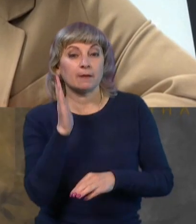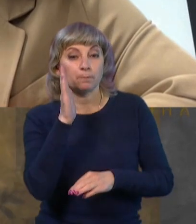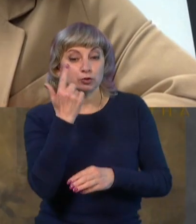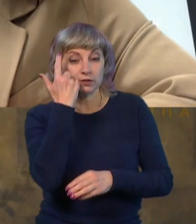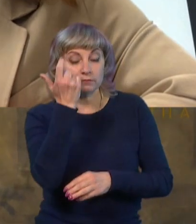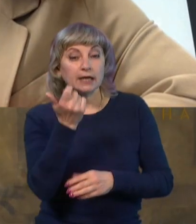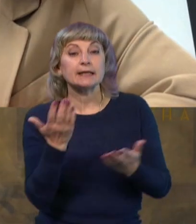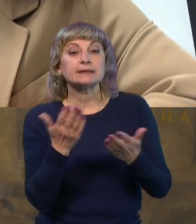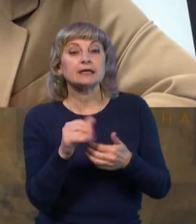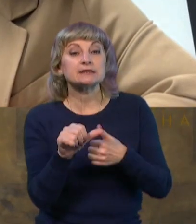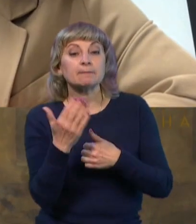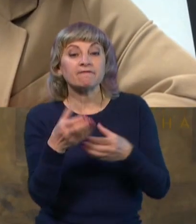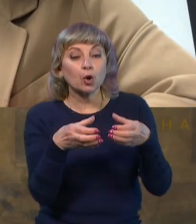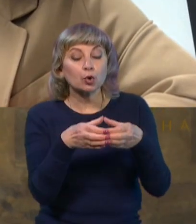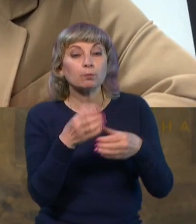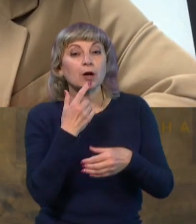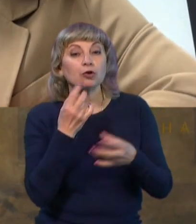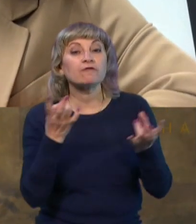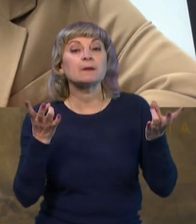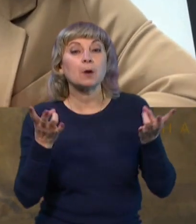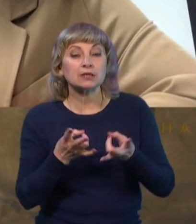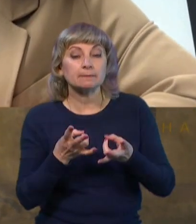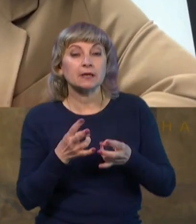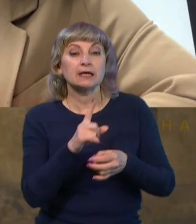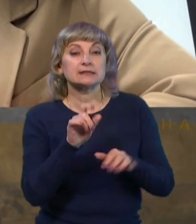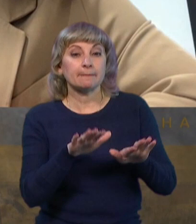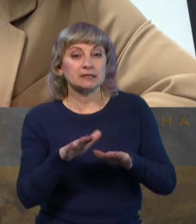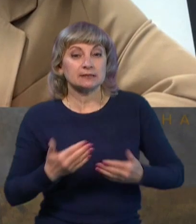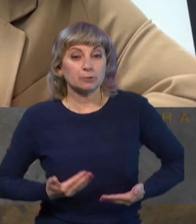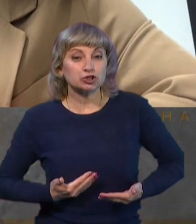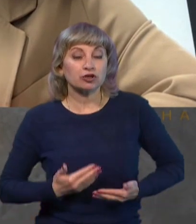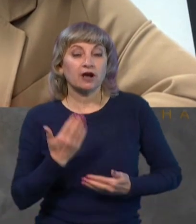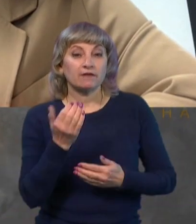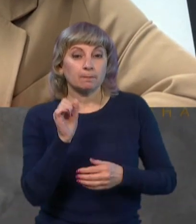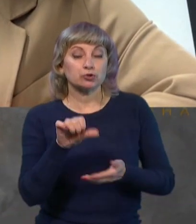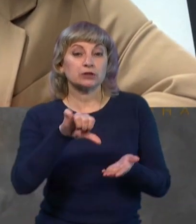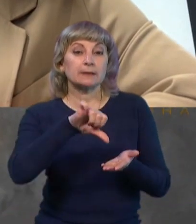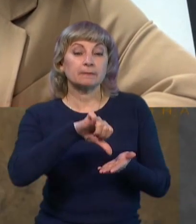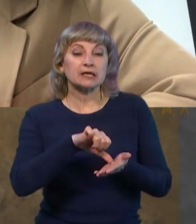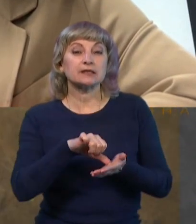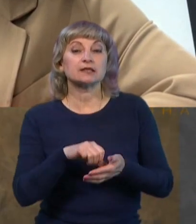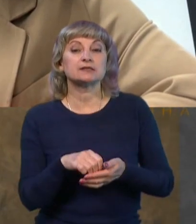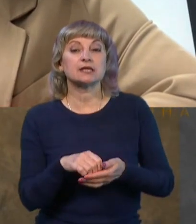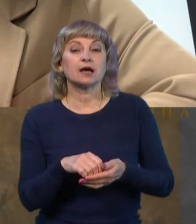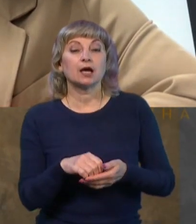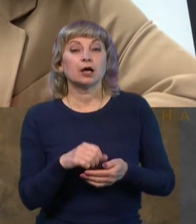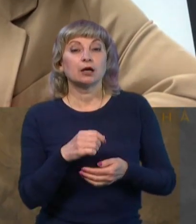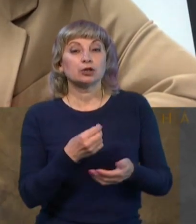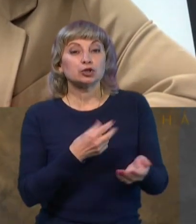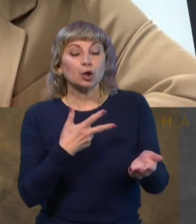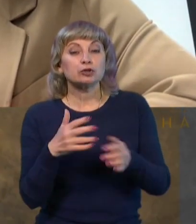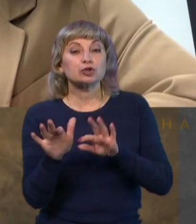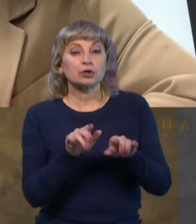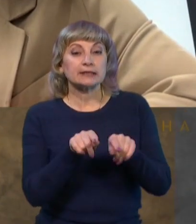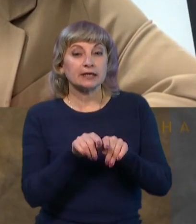повідомлення, де саме ваша група крові потрібна за місце проживання, і ви можете приєднатися до донорського руху таким